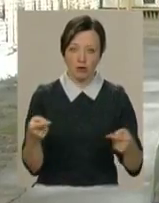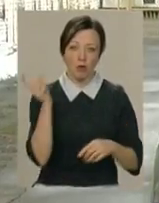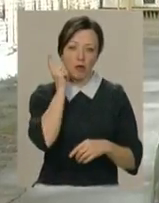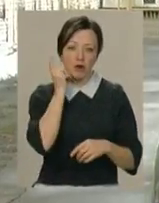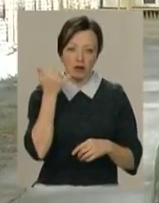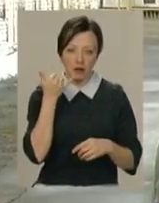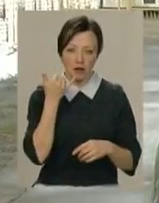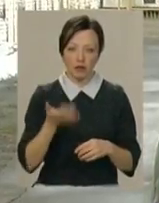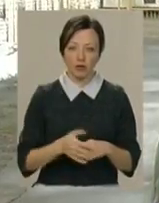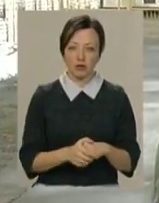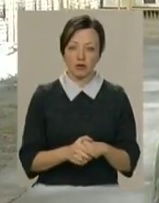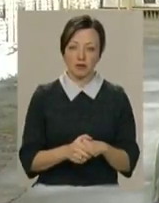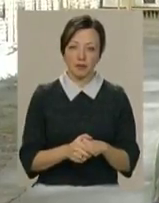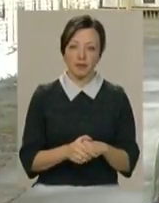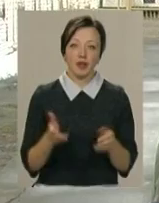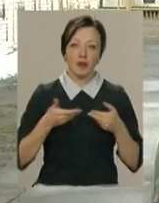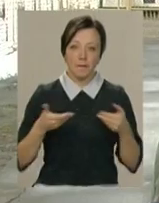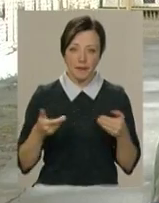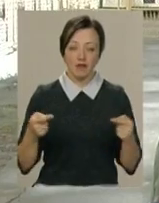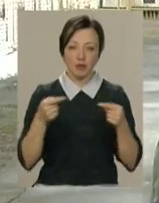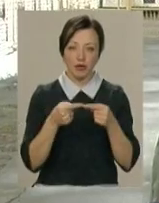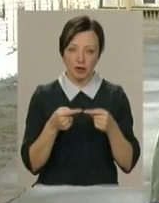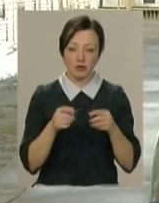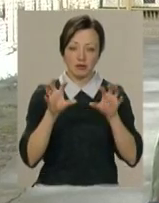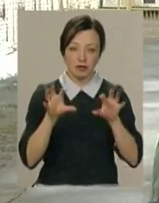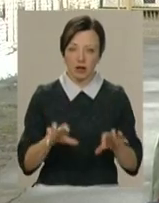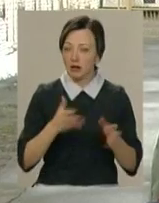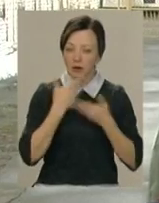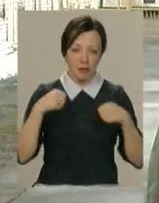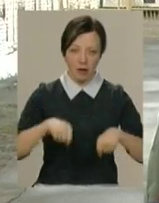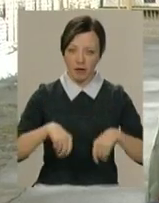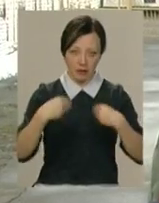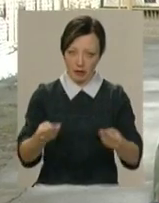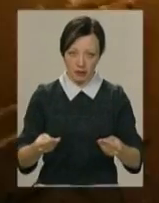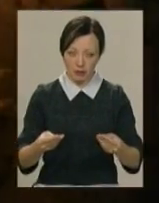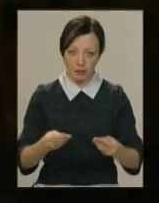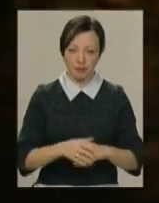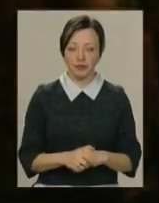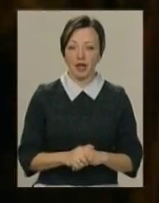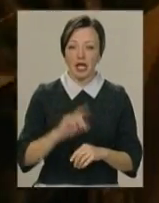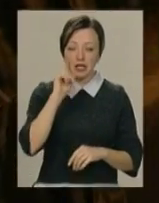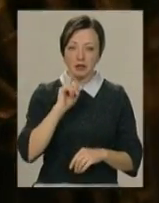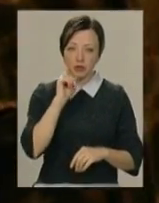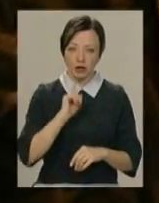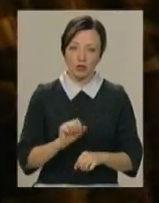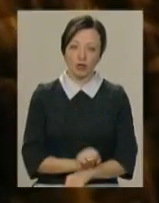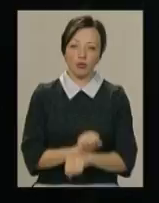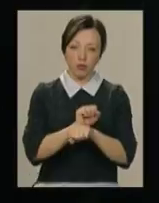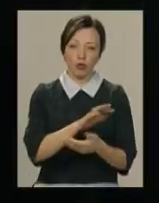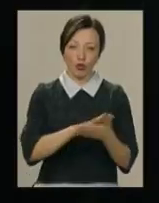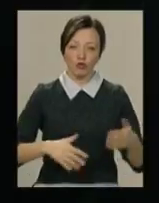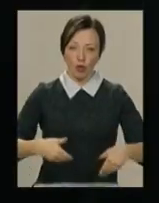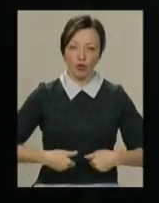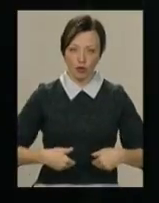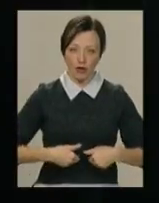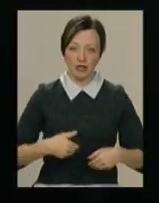мобільні телефони. Ми, відповідно, згідно законодавства, не маємо права цього їм надати. Тим часом протестувальники продовжують